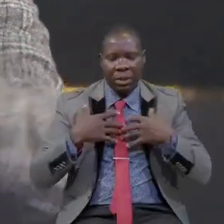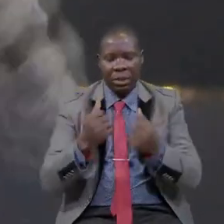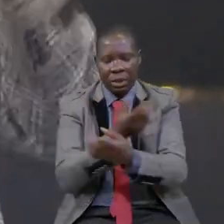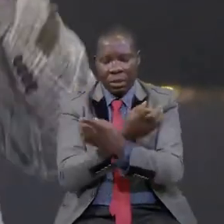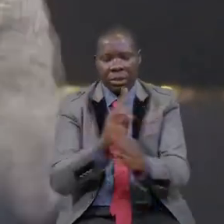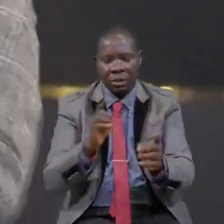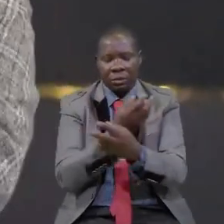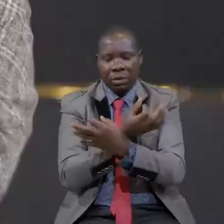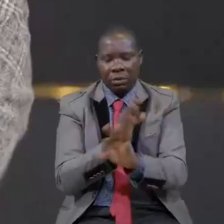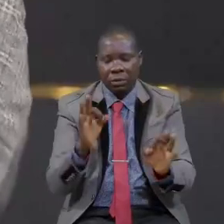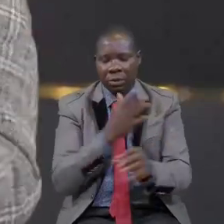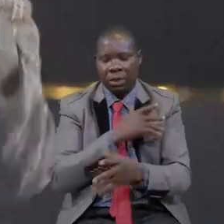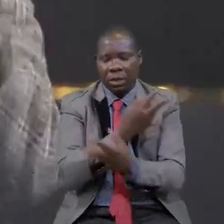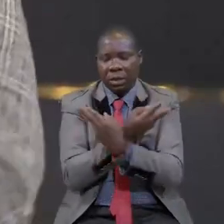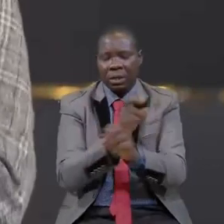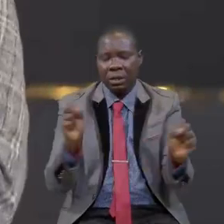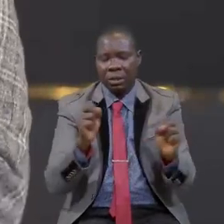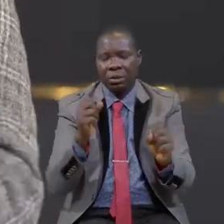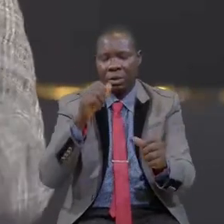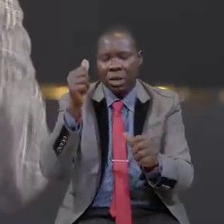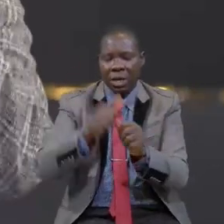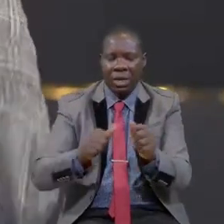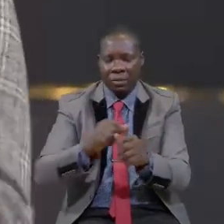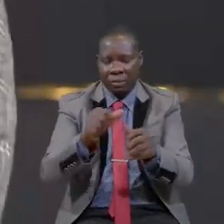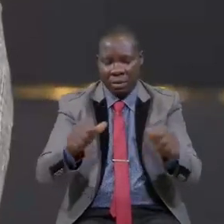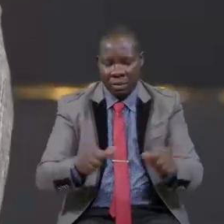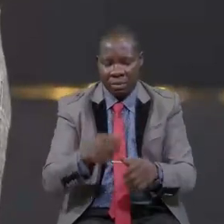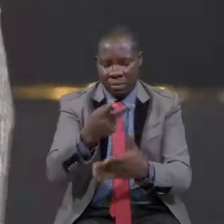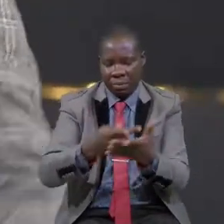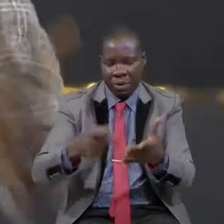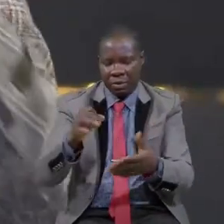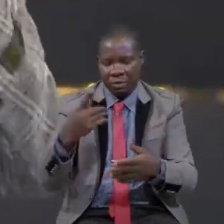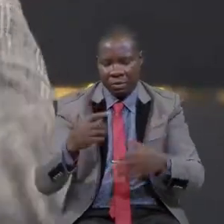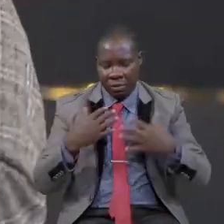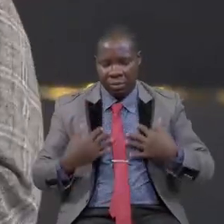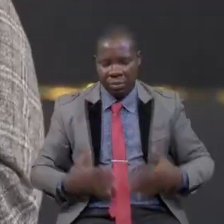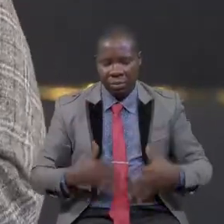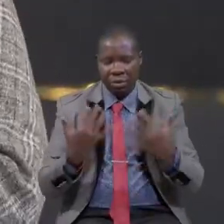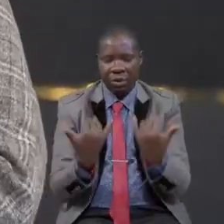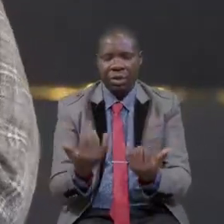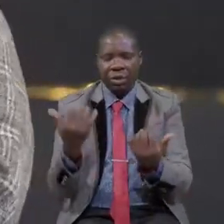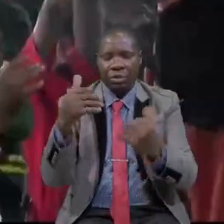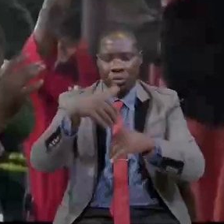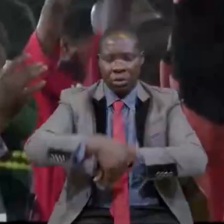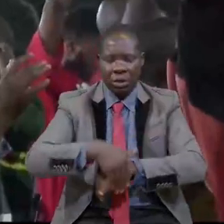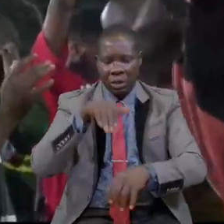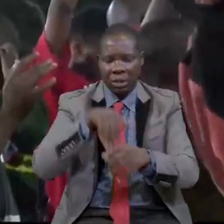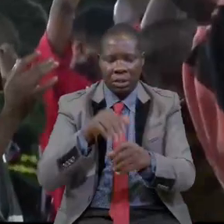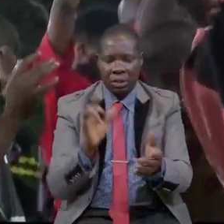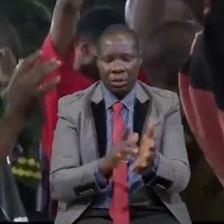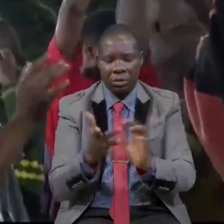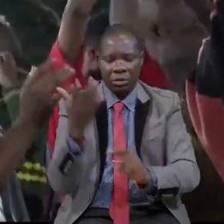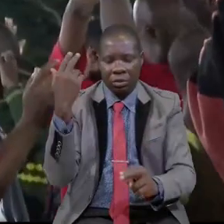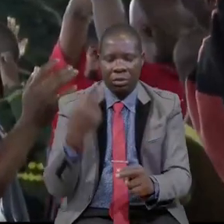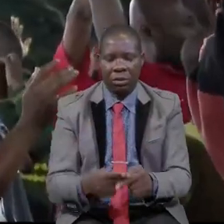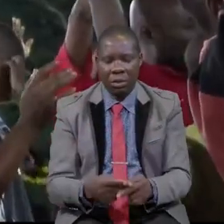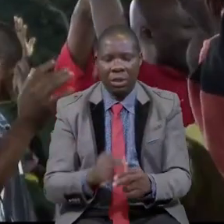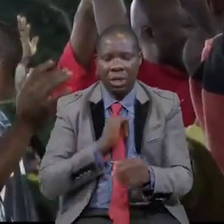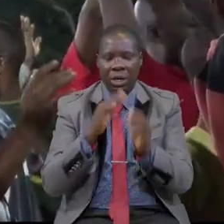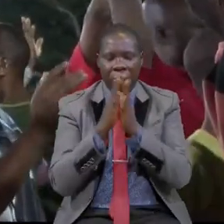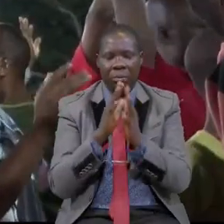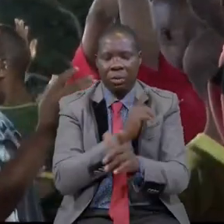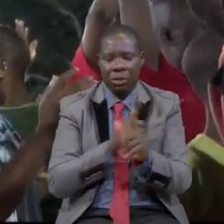la libération, la rédemption à toutes les parties du corps ce soir, au nom de Jésus. Je